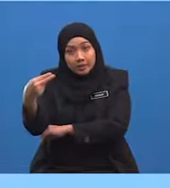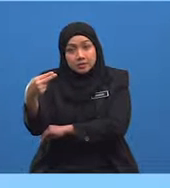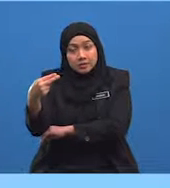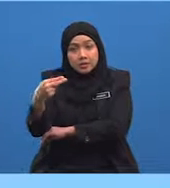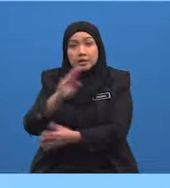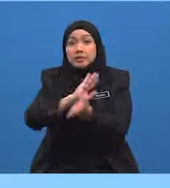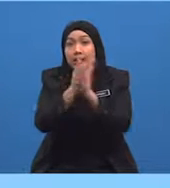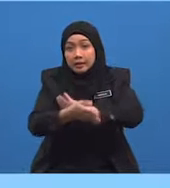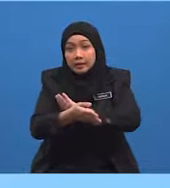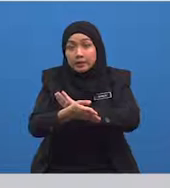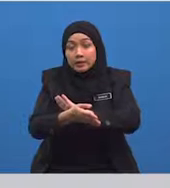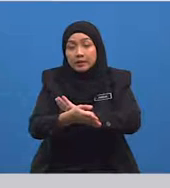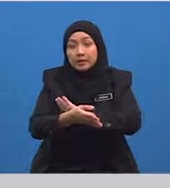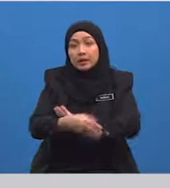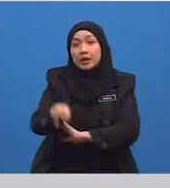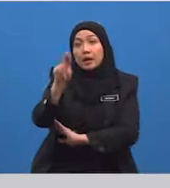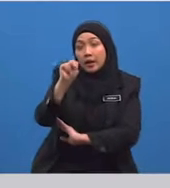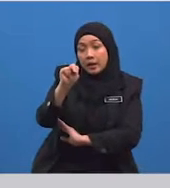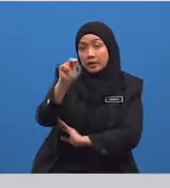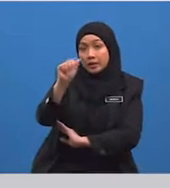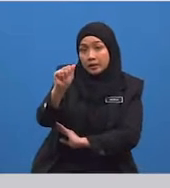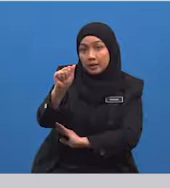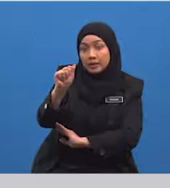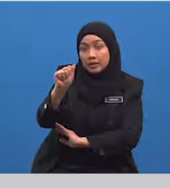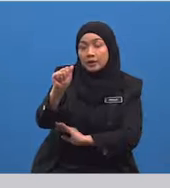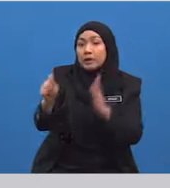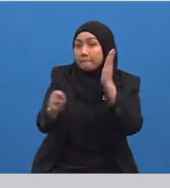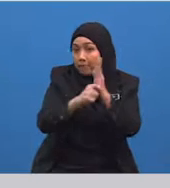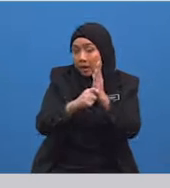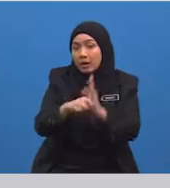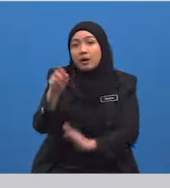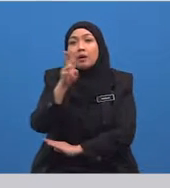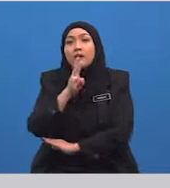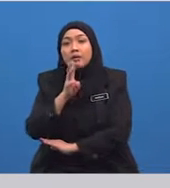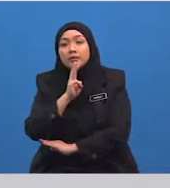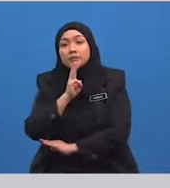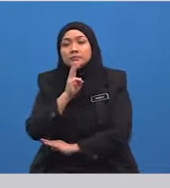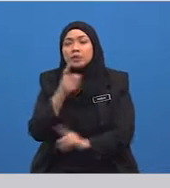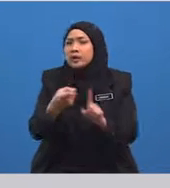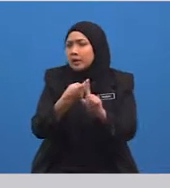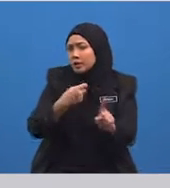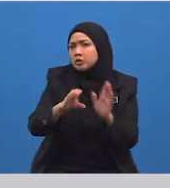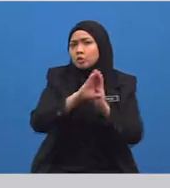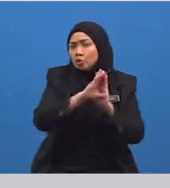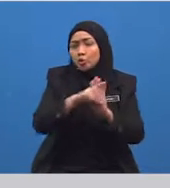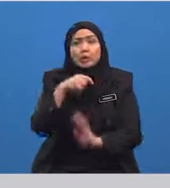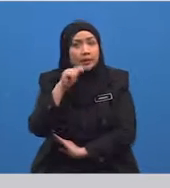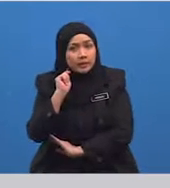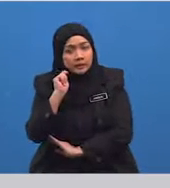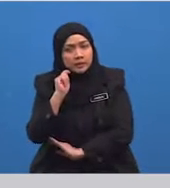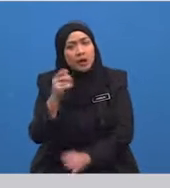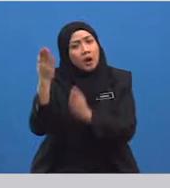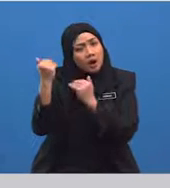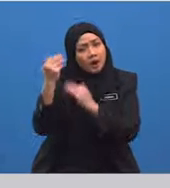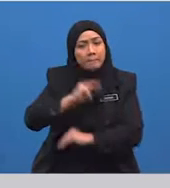dan air. Murid-murid, daripada contoh-contoh yang diberikan tadi,